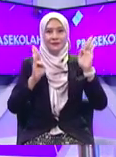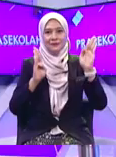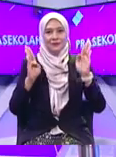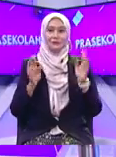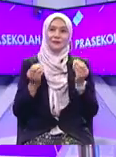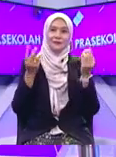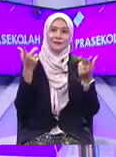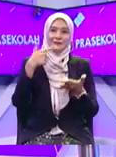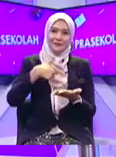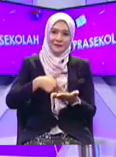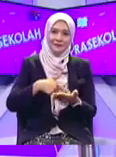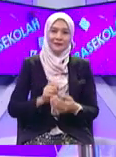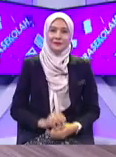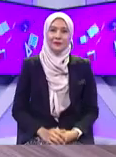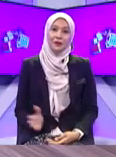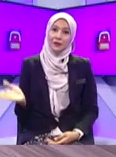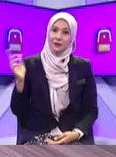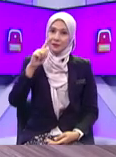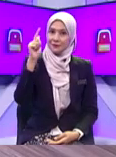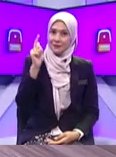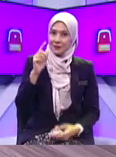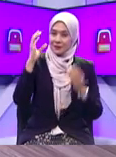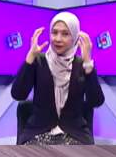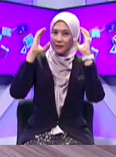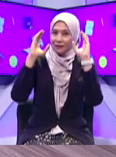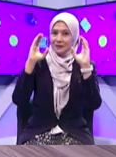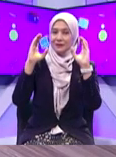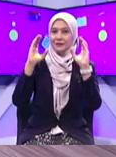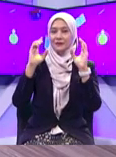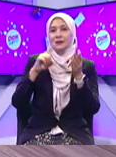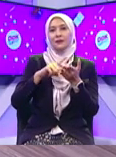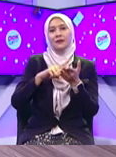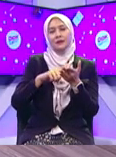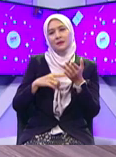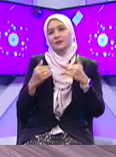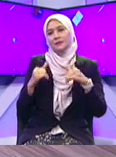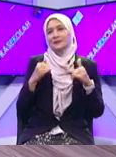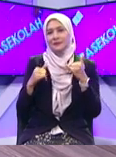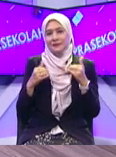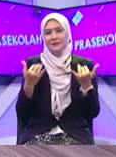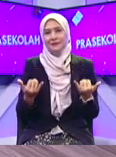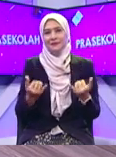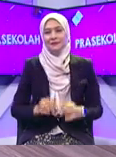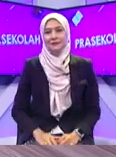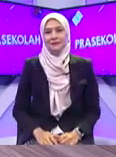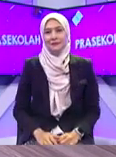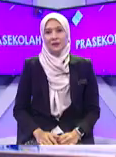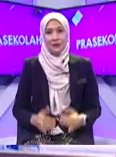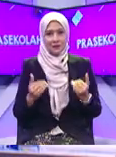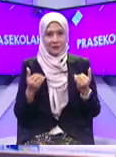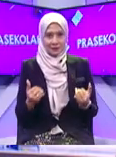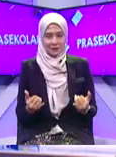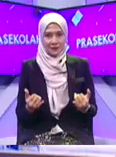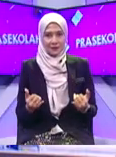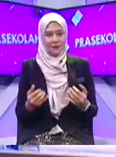nak bermain jadi Jom tanya kepada Cikgu Yasmin ini Oke untuk segmen kali ini kita